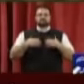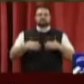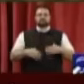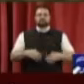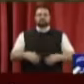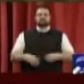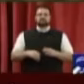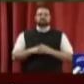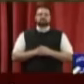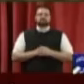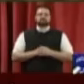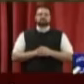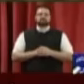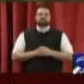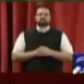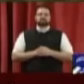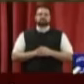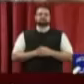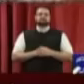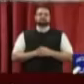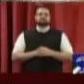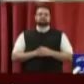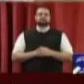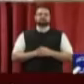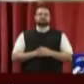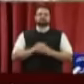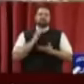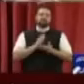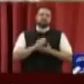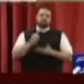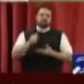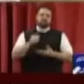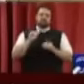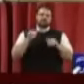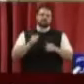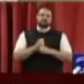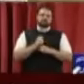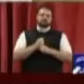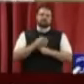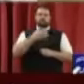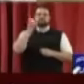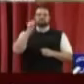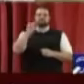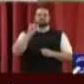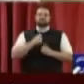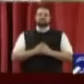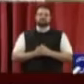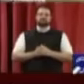cristalul lichid din apă, da? Sigur că da, sigur că da. Tot nu e posibil, da? O încălzim?